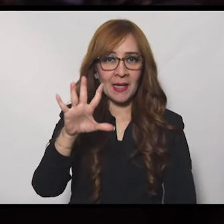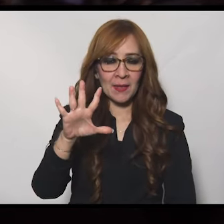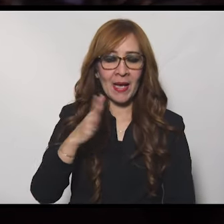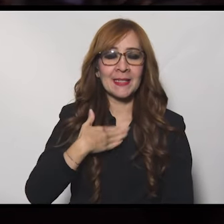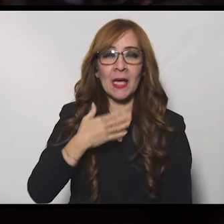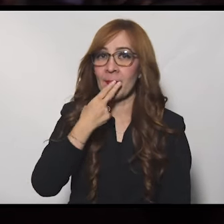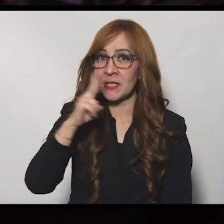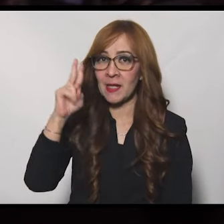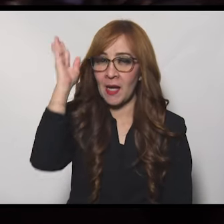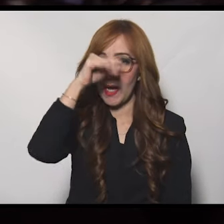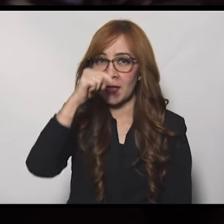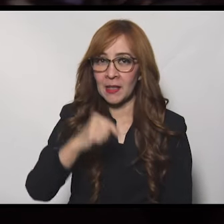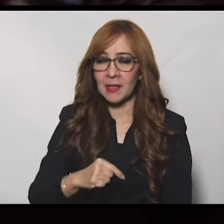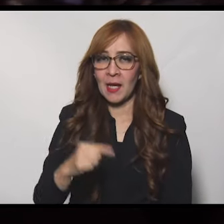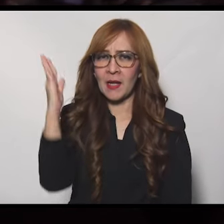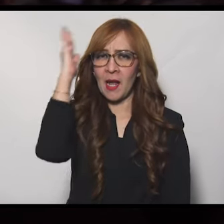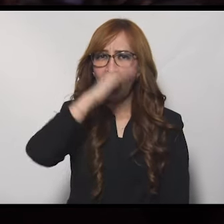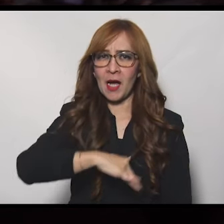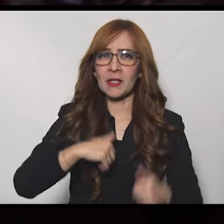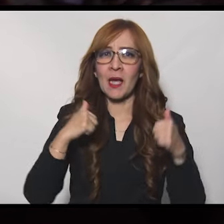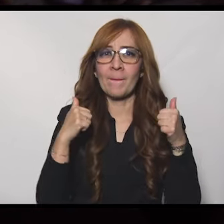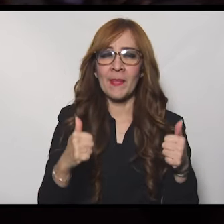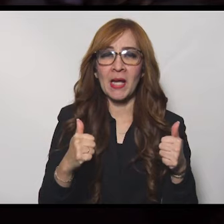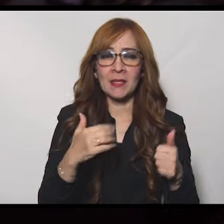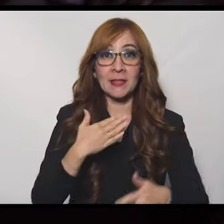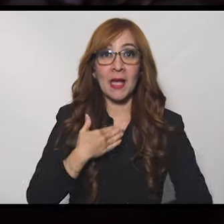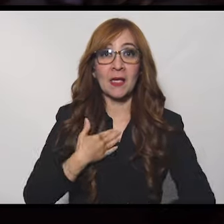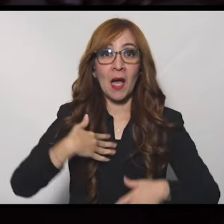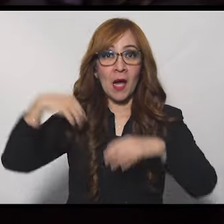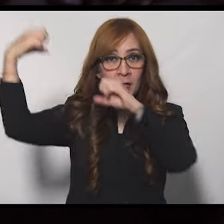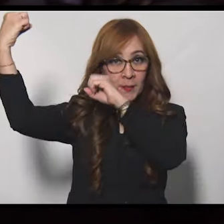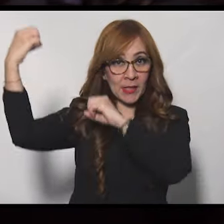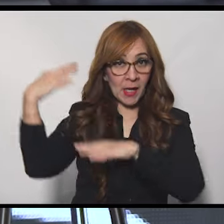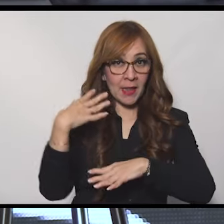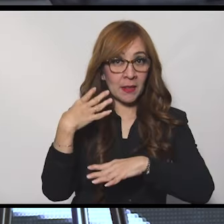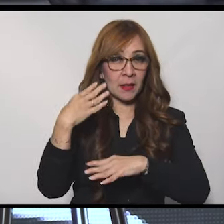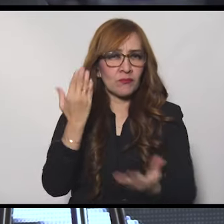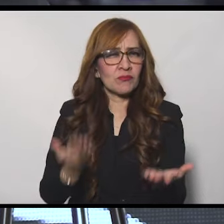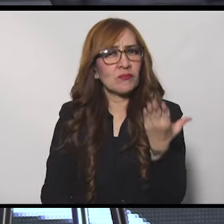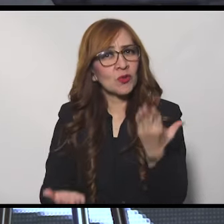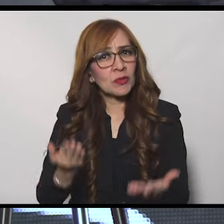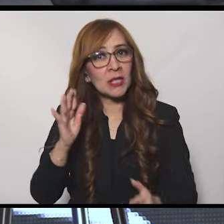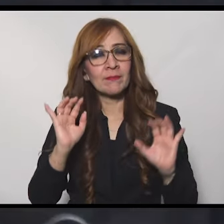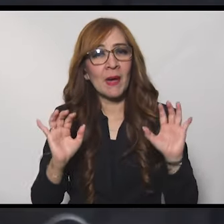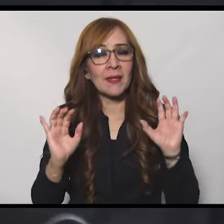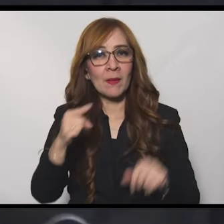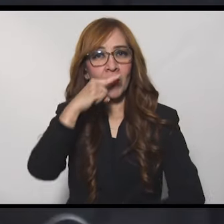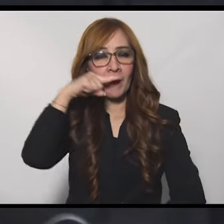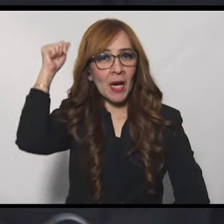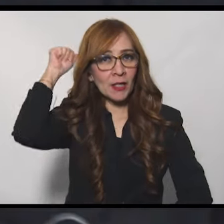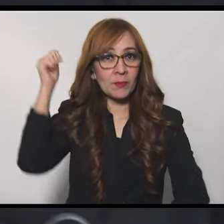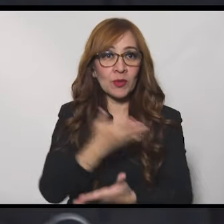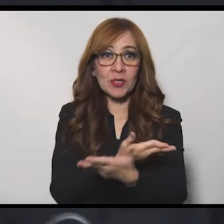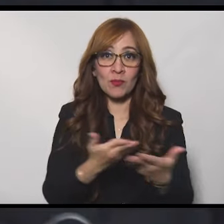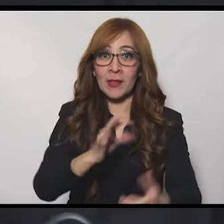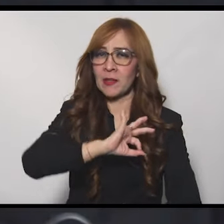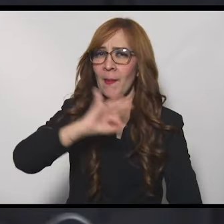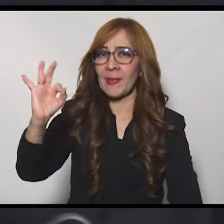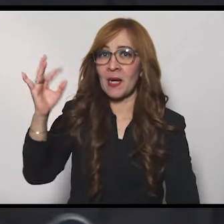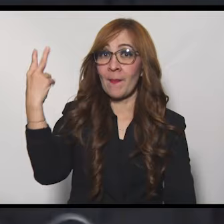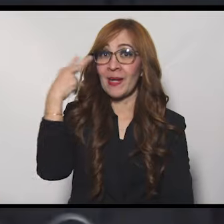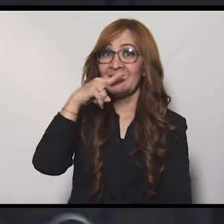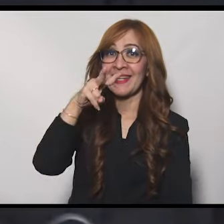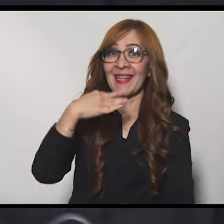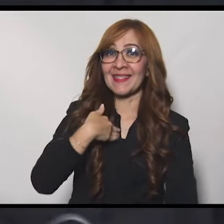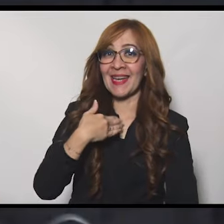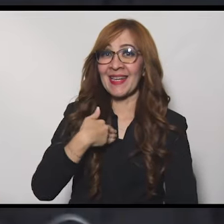Saya percaya hari ini adalah hari yang baik, di mana saya sendiri diberkati. Mungkin banyak sekali daripada Bapak Ibu Saudara sekalian tidak pernah melihat saya di